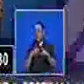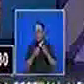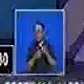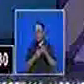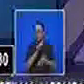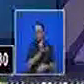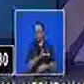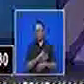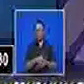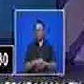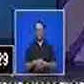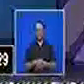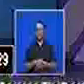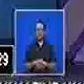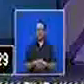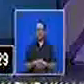Kelihatannya